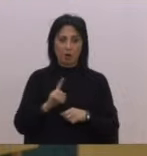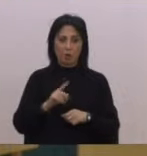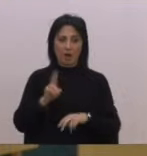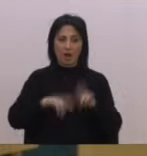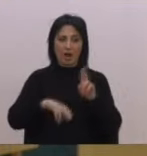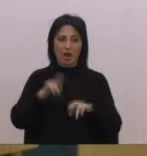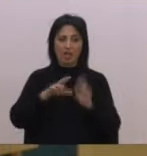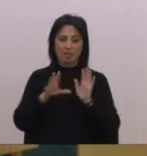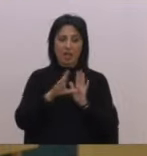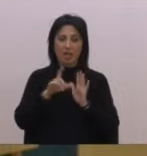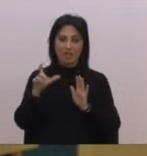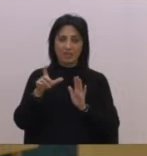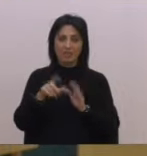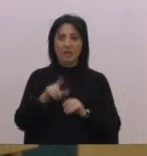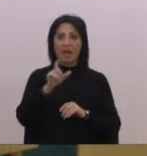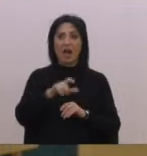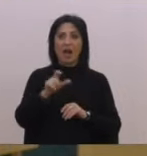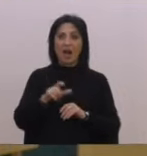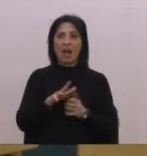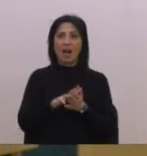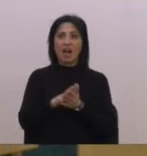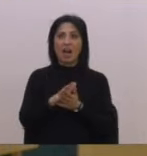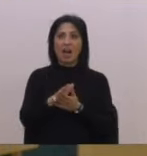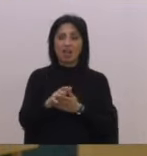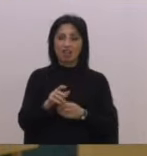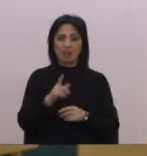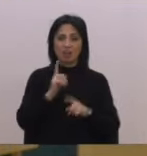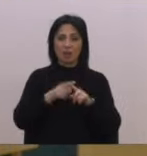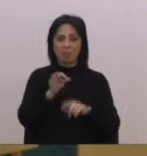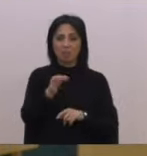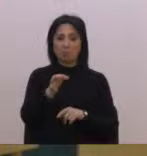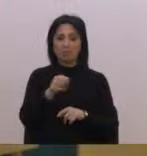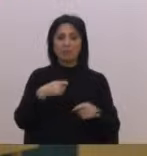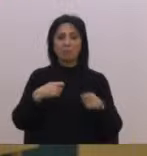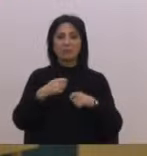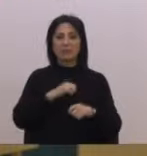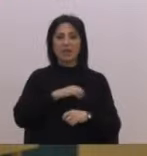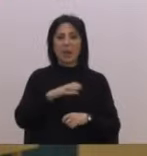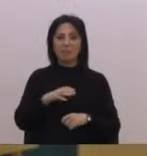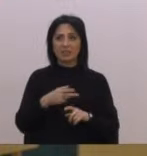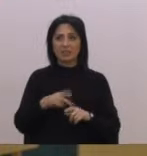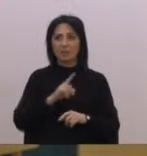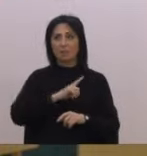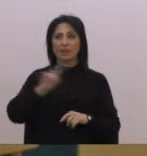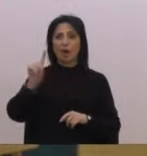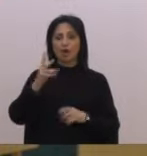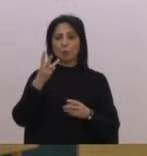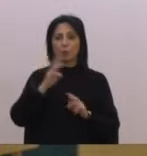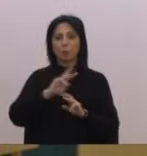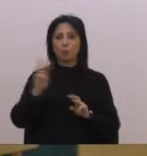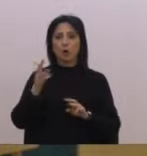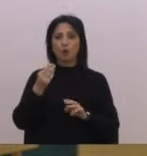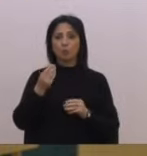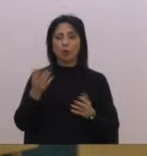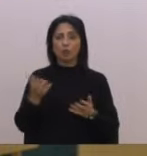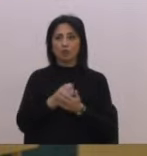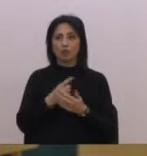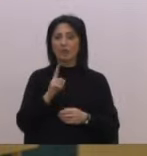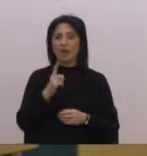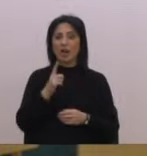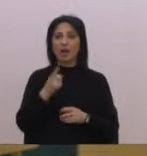ააშენოს ჰესი და ხალხის ხარჯზე ბიტკოინების ბიზნესის გამდიდრდეს და მილიონობით ფული იშოვოს. რატომ